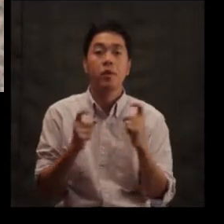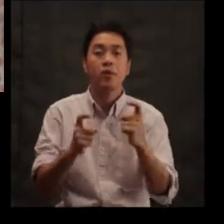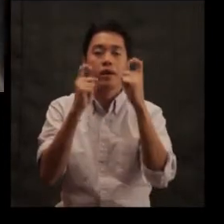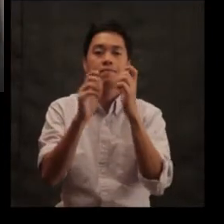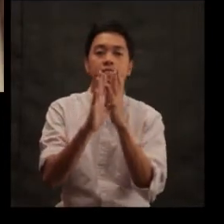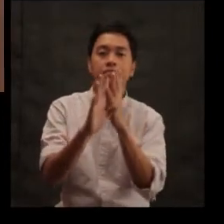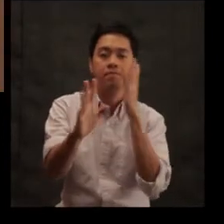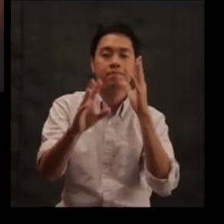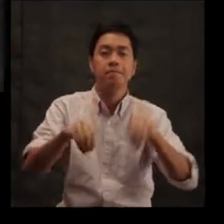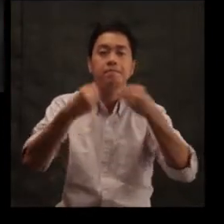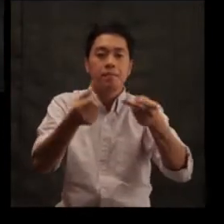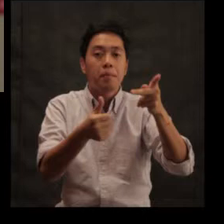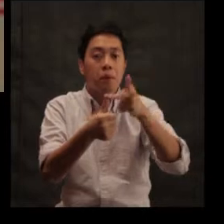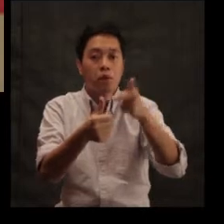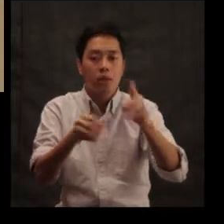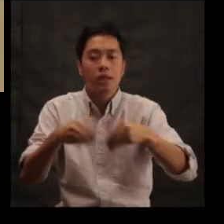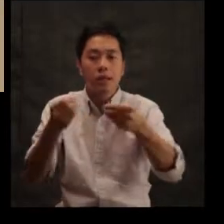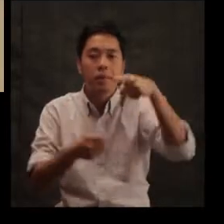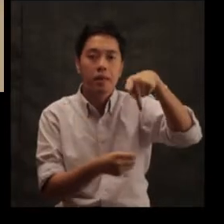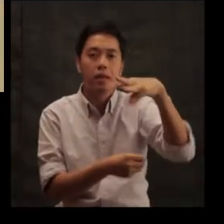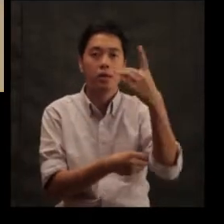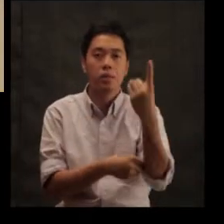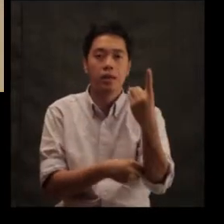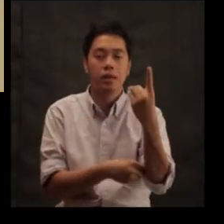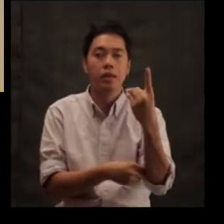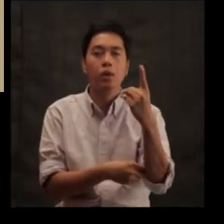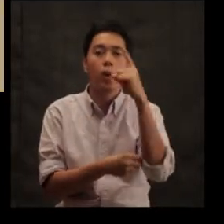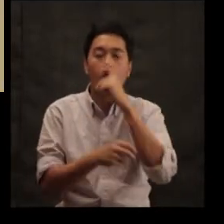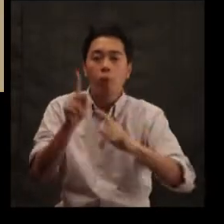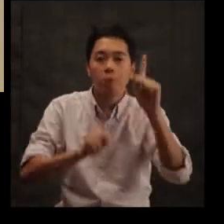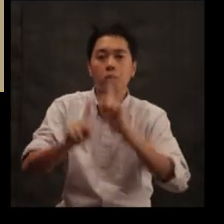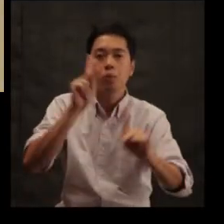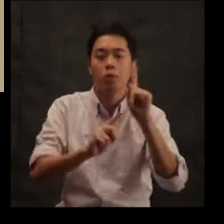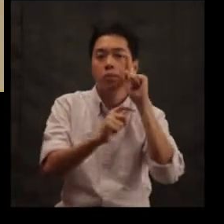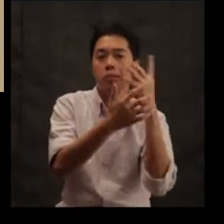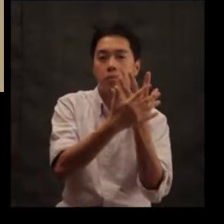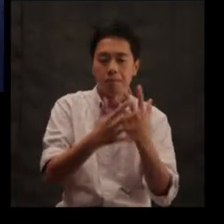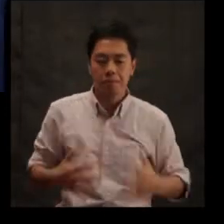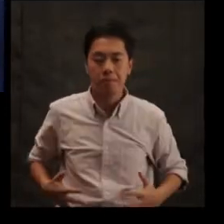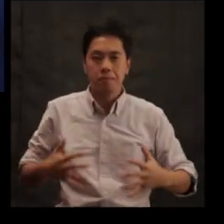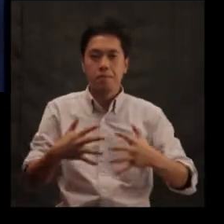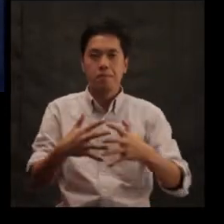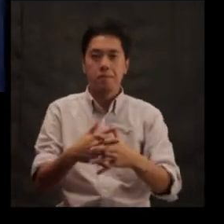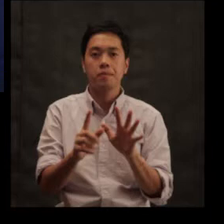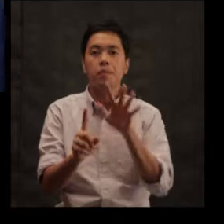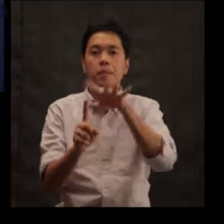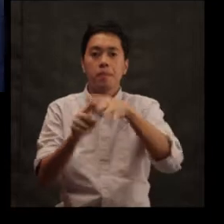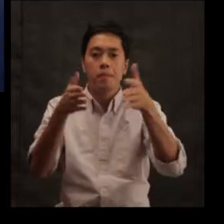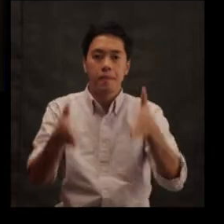Magkakaroon ng express lanes para sa mga PWD. Gayon din bibigyang prioridad ang mga PWD, mga buntis at mga detainees.